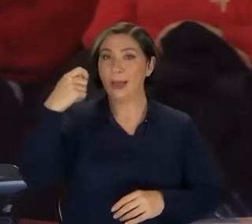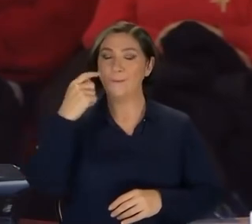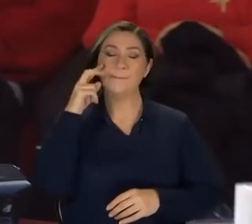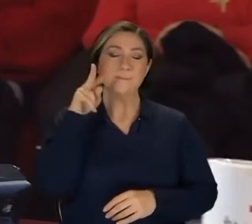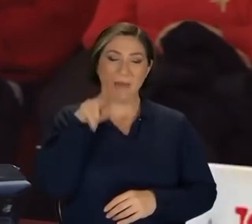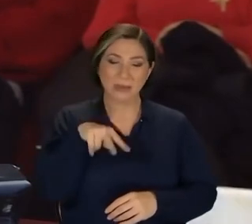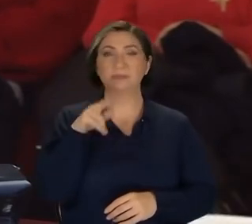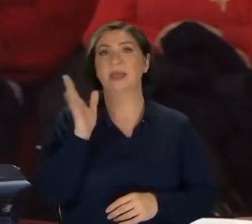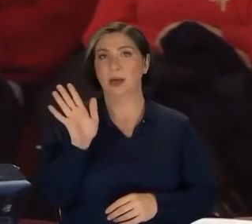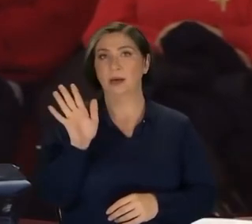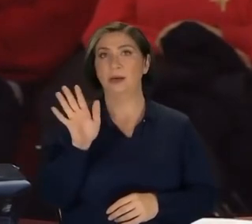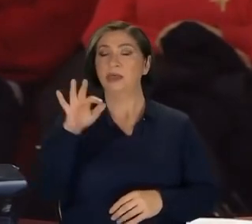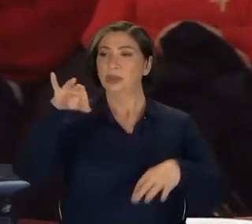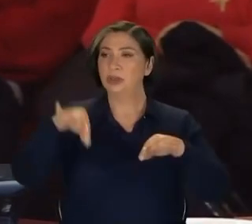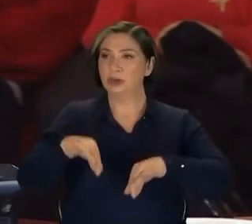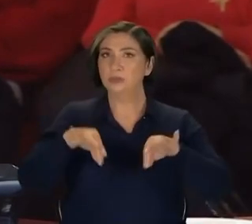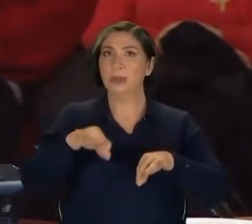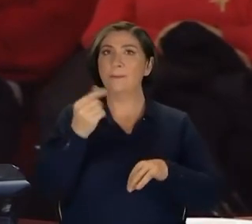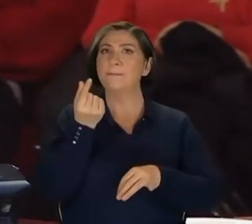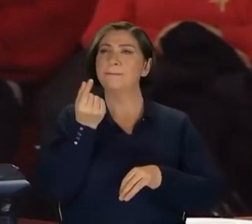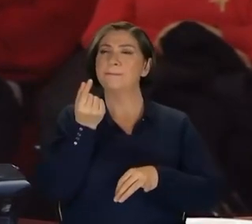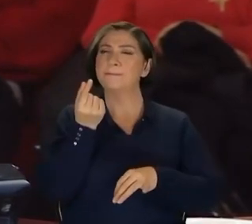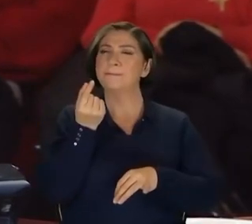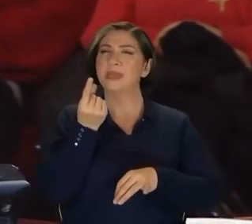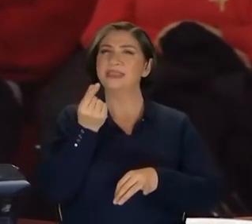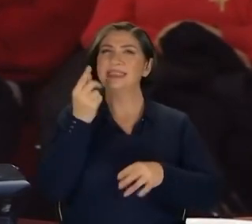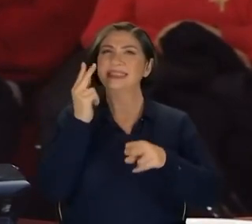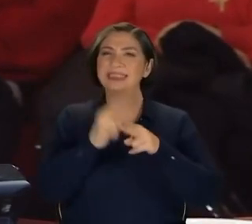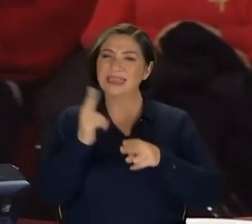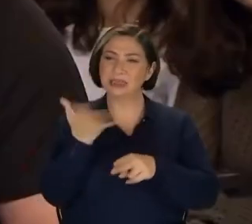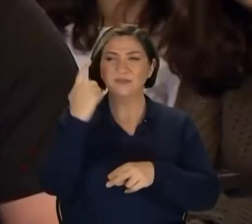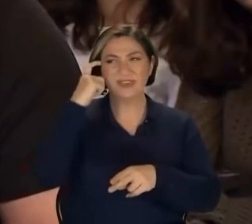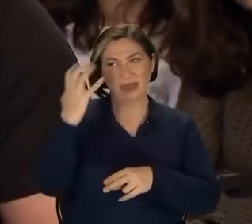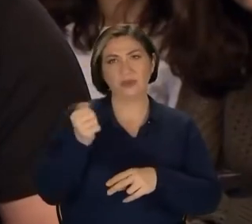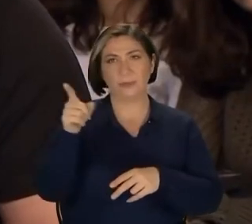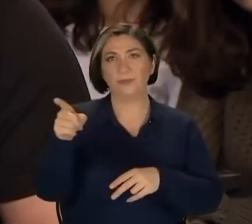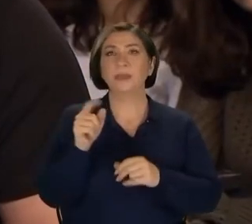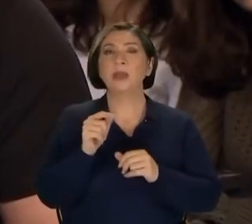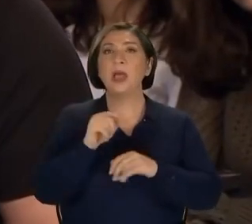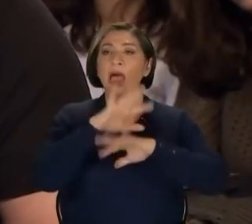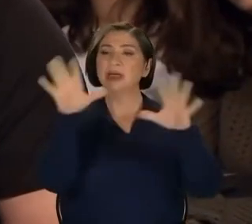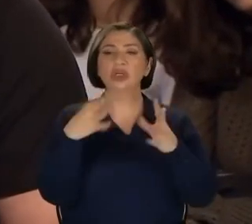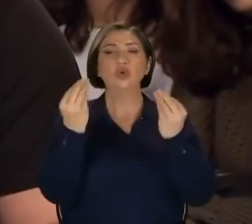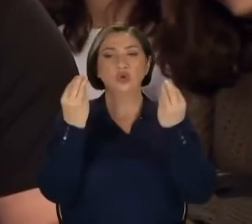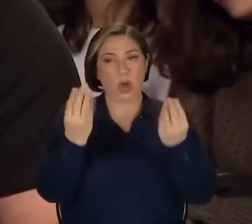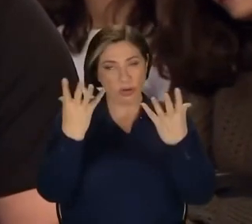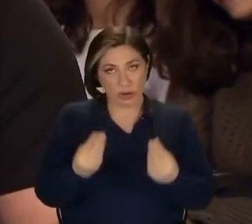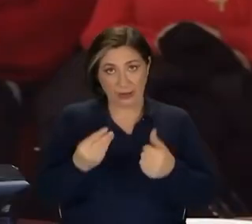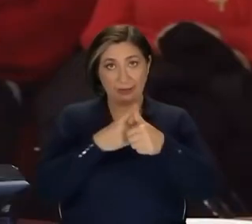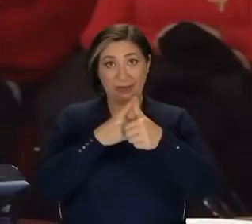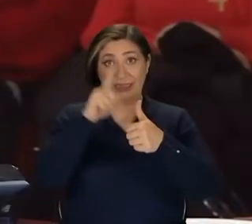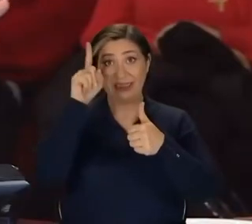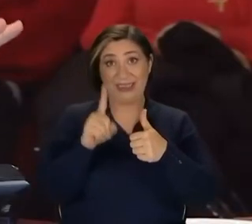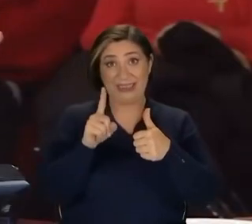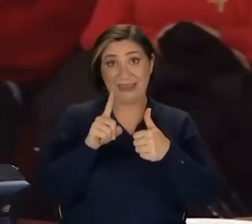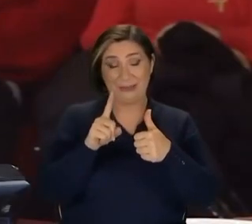Bütün filmlere baktığımız zaman, şimdi biraz seninle hızla geçip senin fikirlerini alacağım. Esen şimdi mi? Her şey çok güzel olacak. İlk